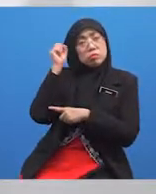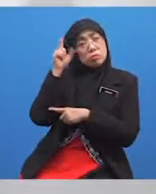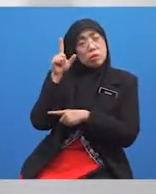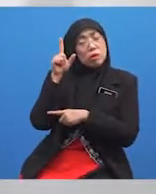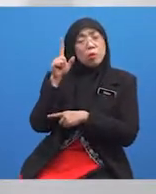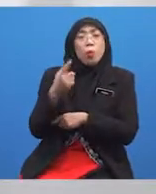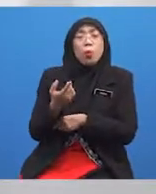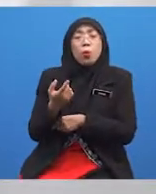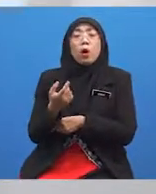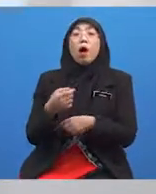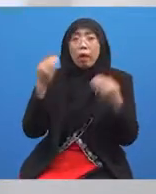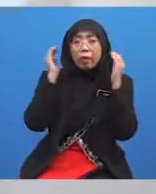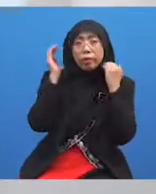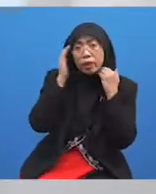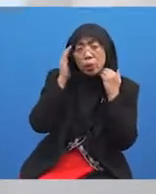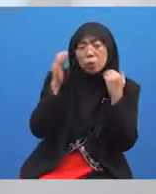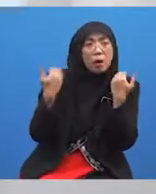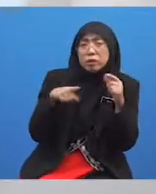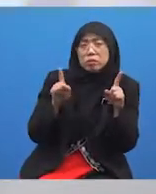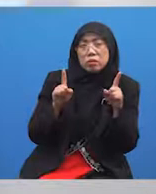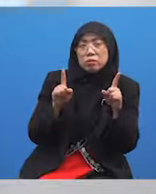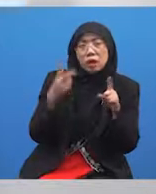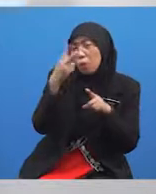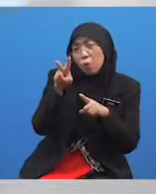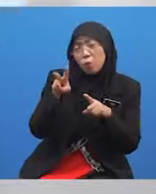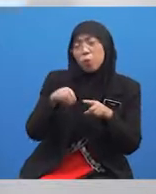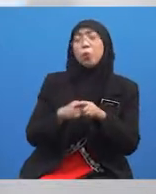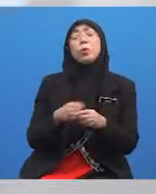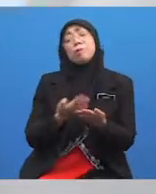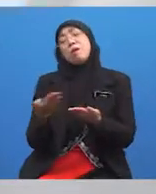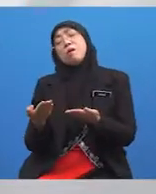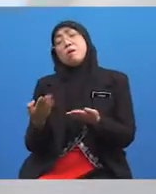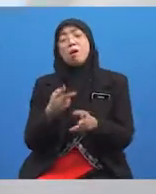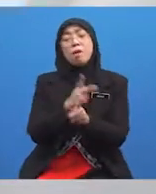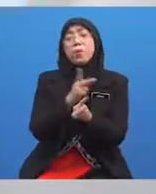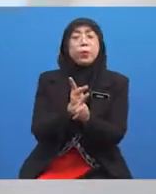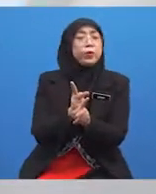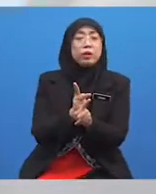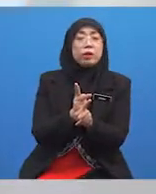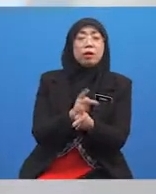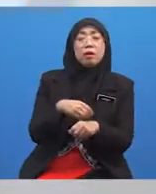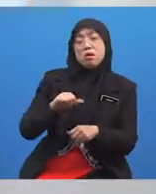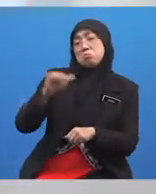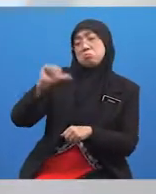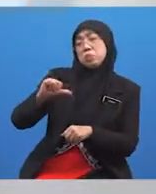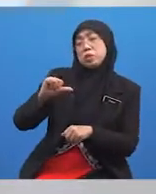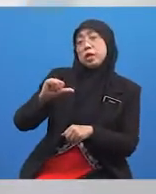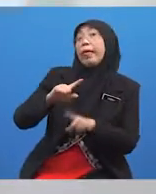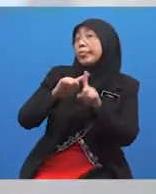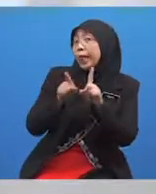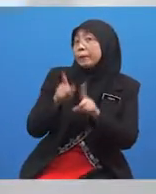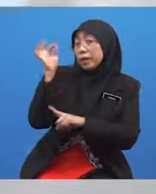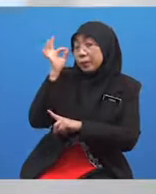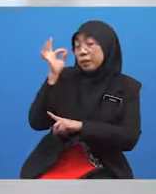di pasaran melalui iklan dalam media masa, kunjungan ke kedai ataupun diperkenalkan oleh